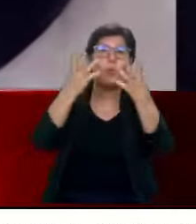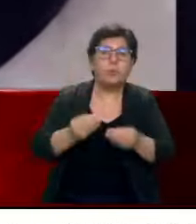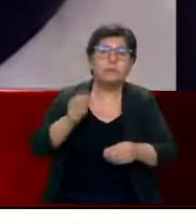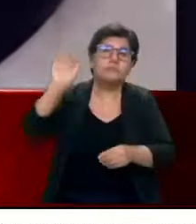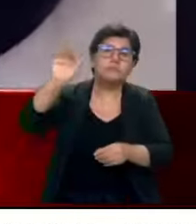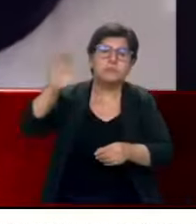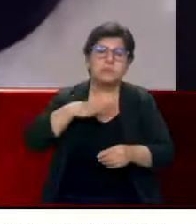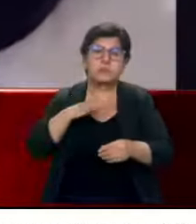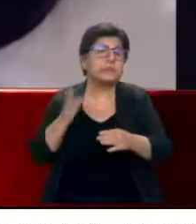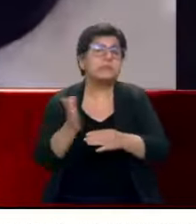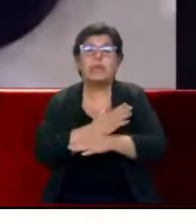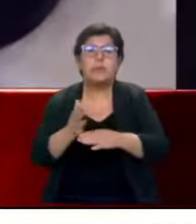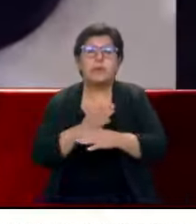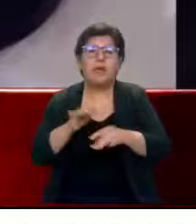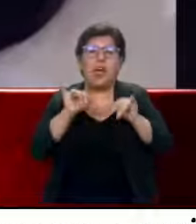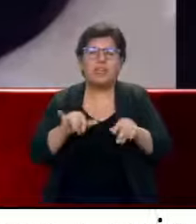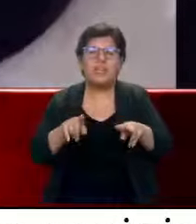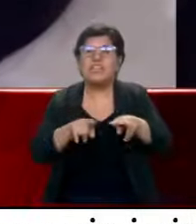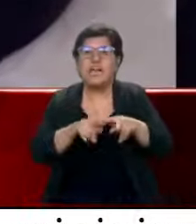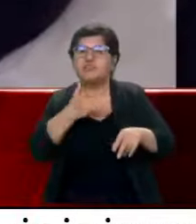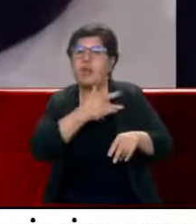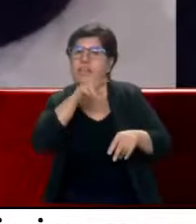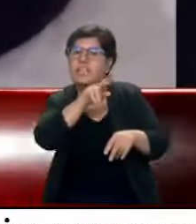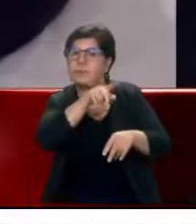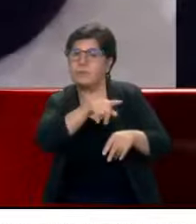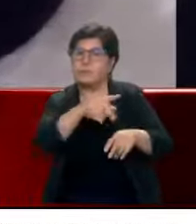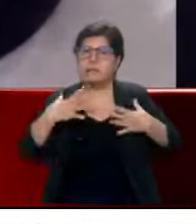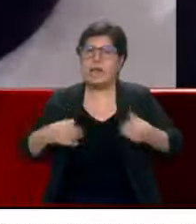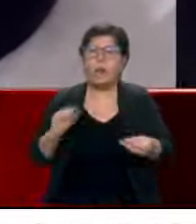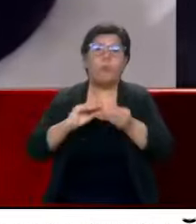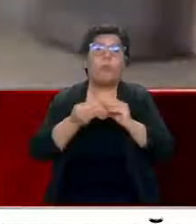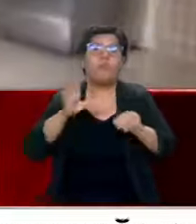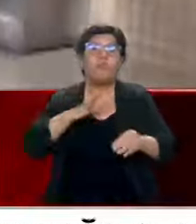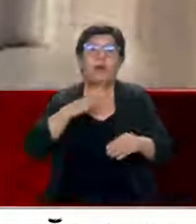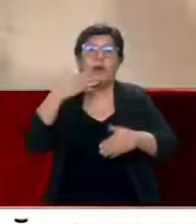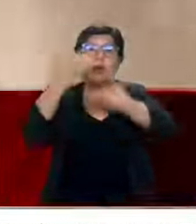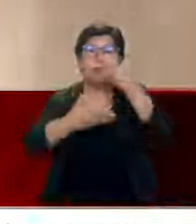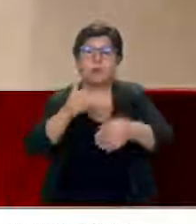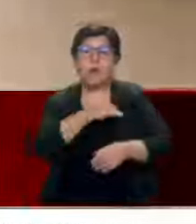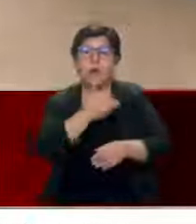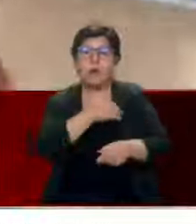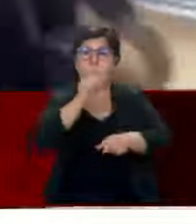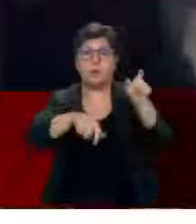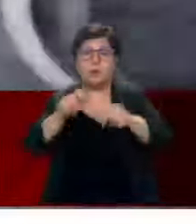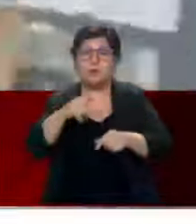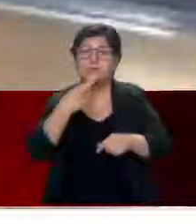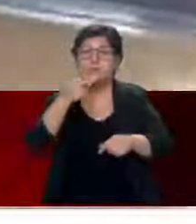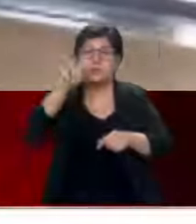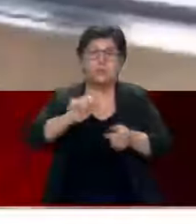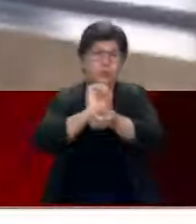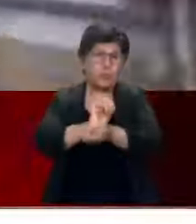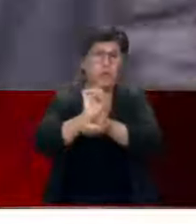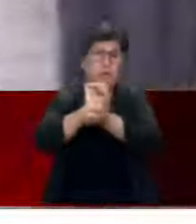bulundu. Gerekçe ise aynı Nihal Candan'daki gibi sağlık problemleriydi. Avukatları Polat'ın tutuklu olarak